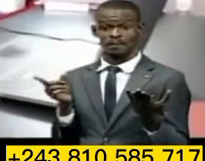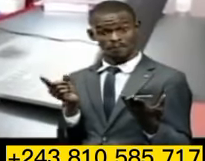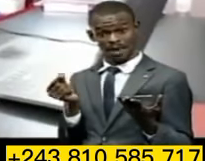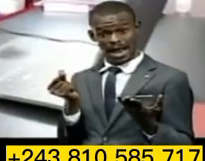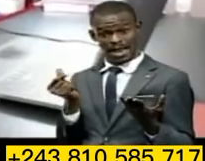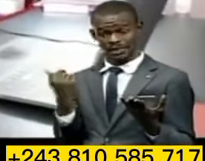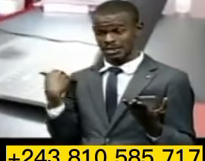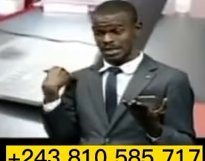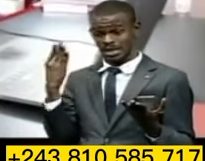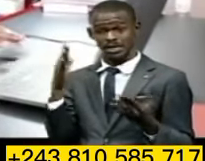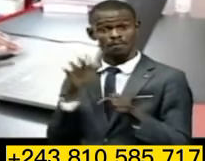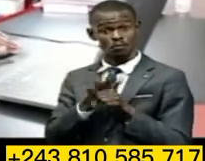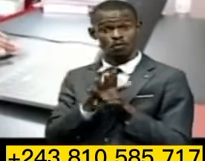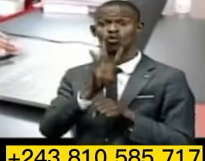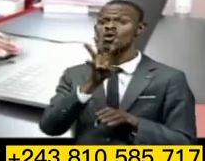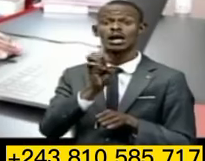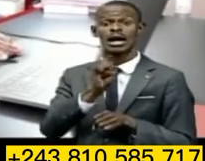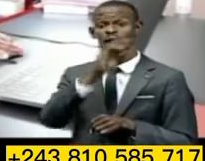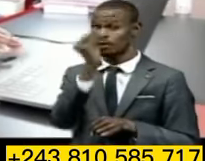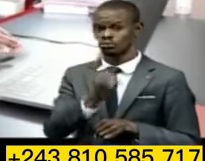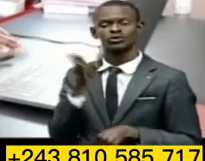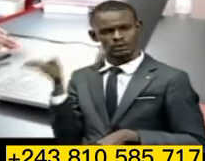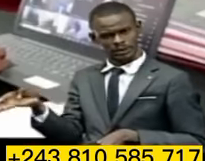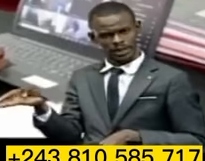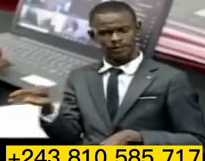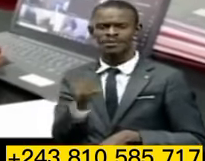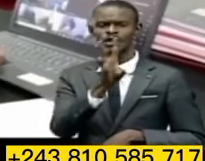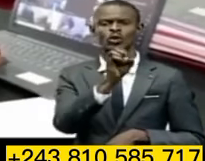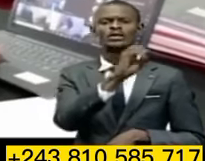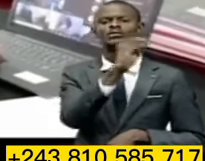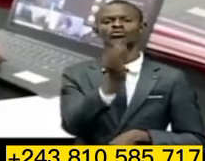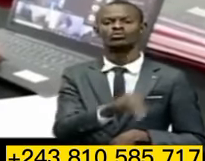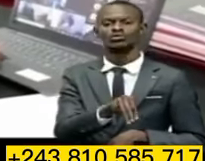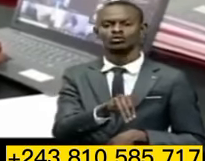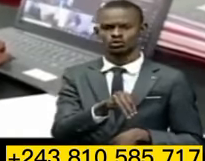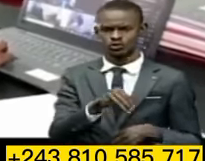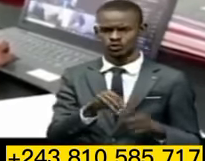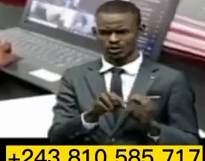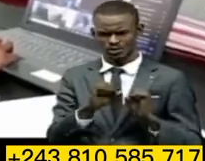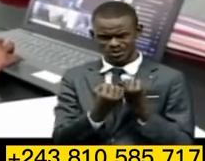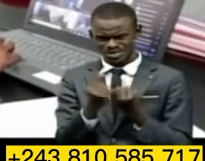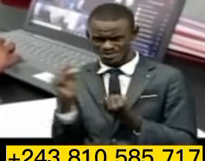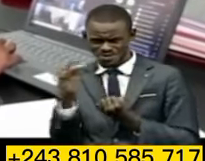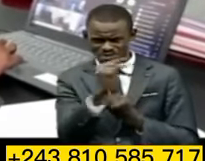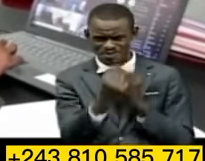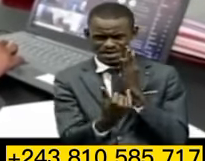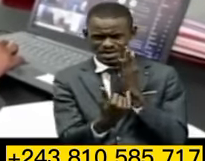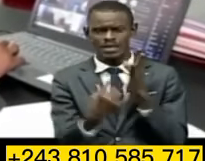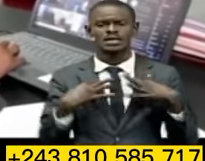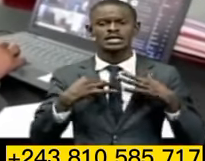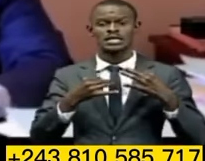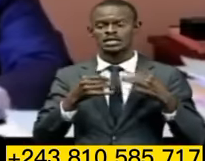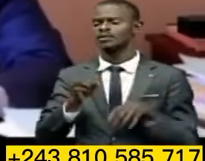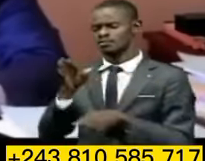participation de l'État congolais au capital social et 60% de participation de Texico SA. Après plus de